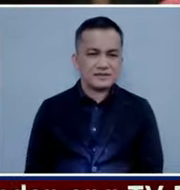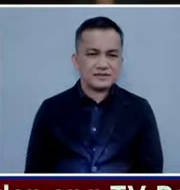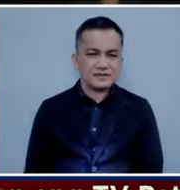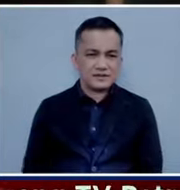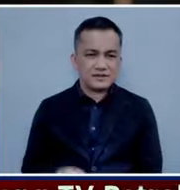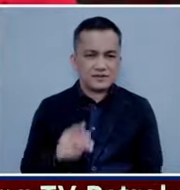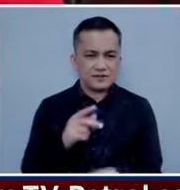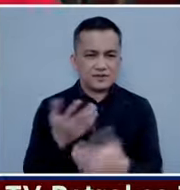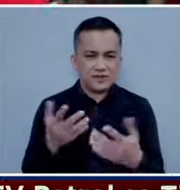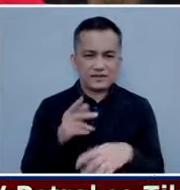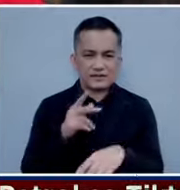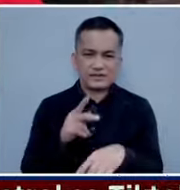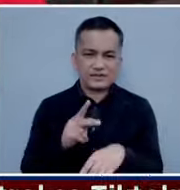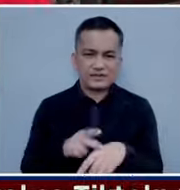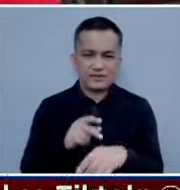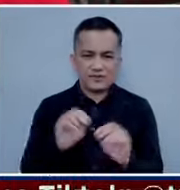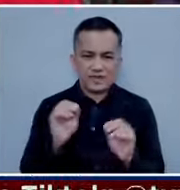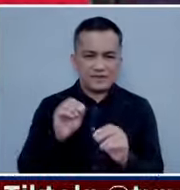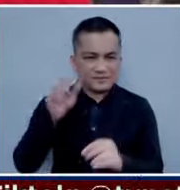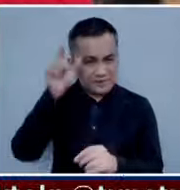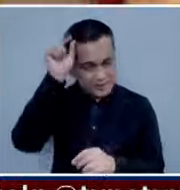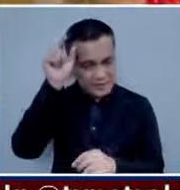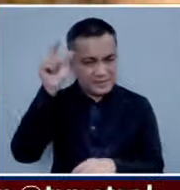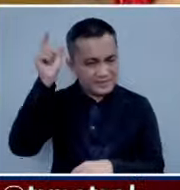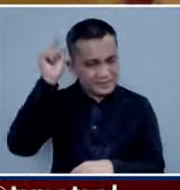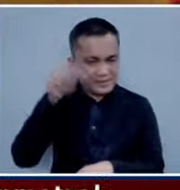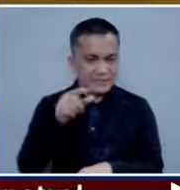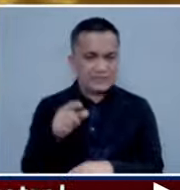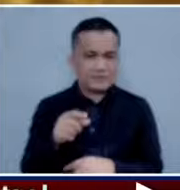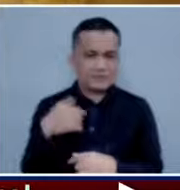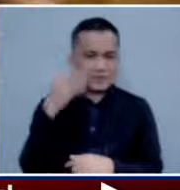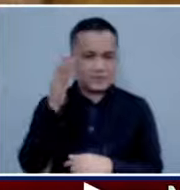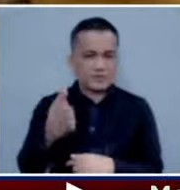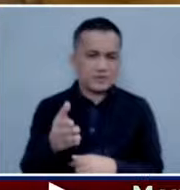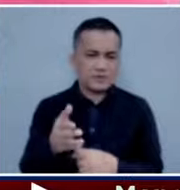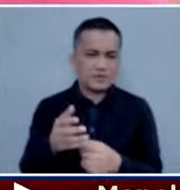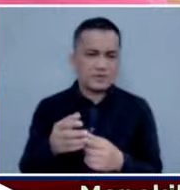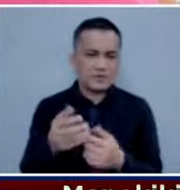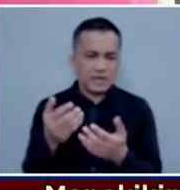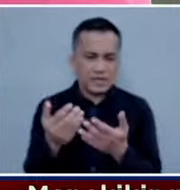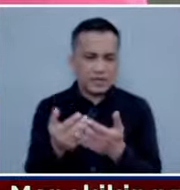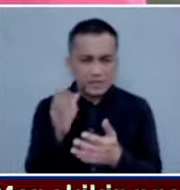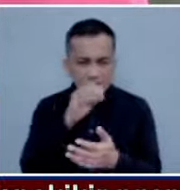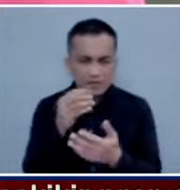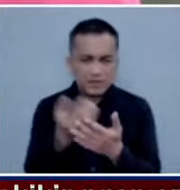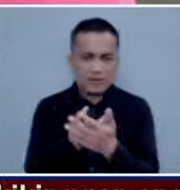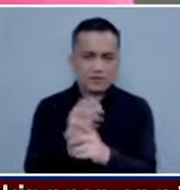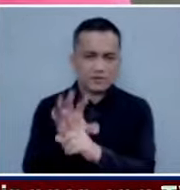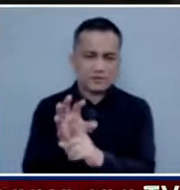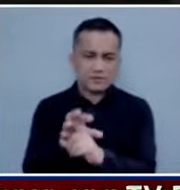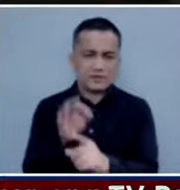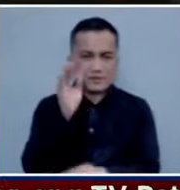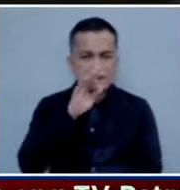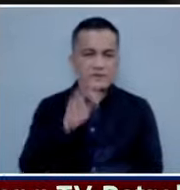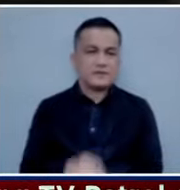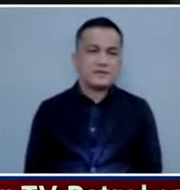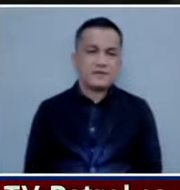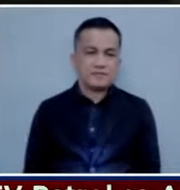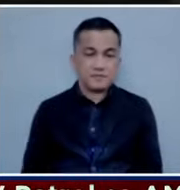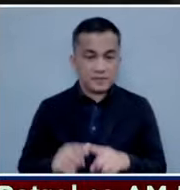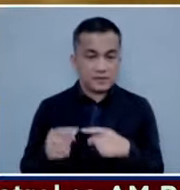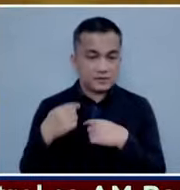pag wala ang bibe. Darating ang panahon na makakahanap na naman ng bagong pagkakaguluhan ang mga Pilipino. Pero